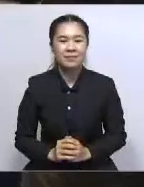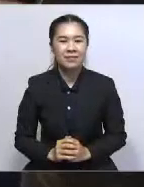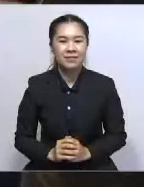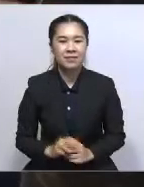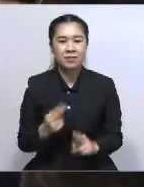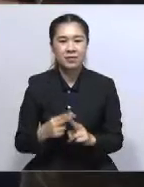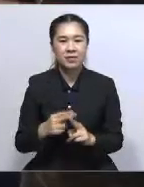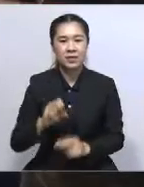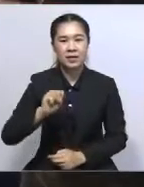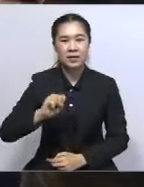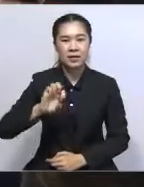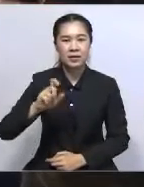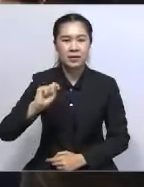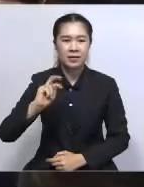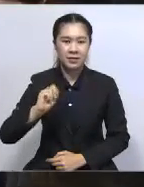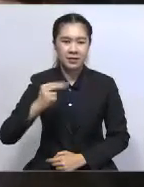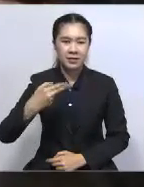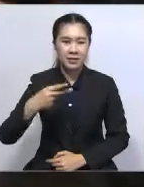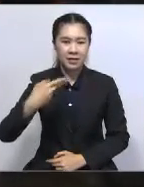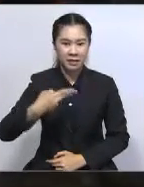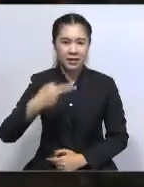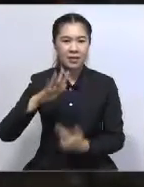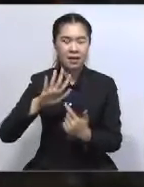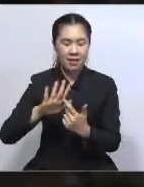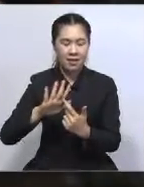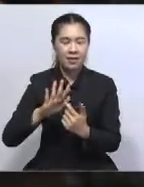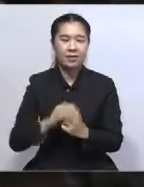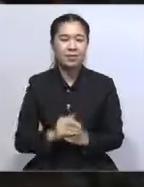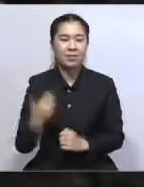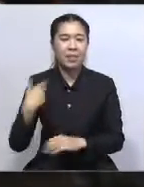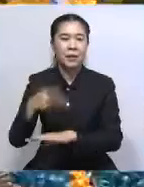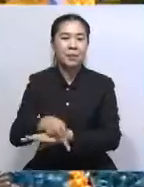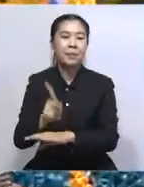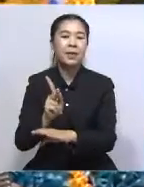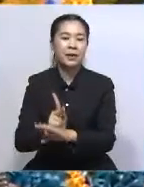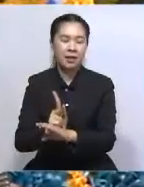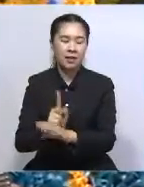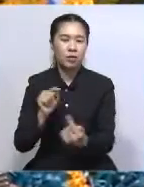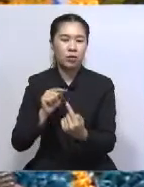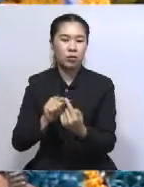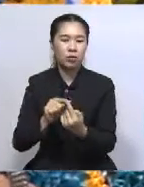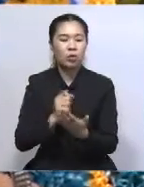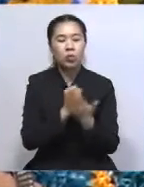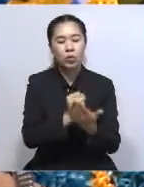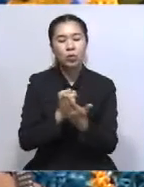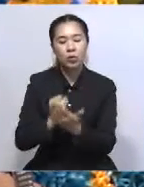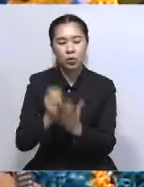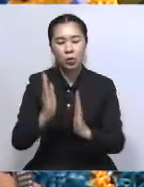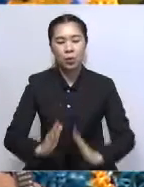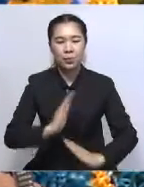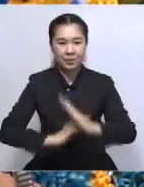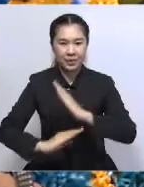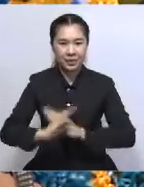พลเอกสิงหาสาวภาพประธานสภาสังคมสงเคราะห์แห่งประเทศไทยในพระบรมราชูปถัมภ์เป็นประธานการจัดงาน